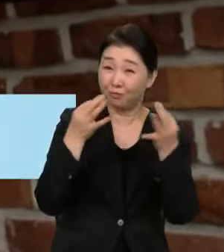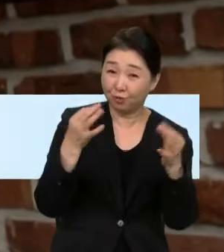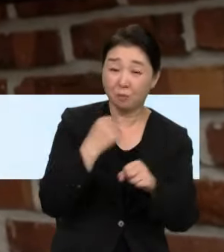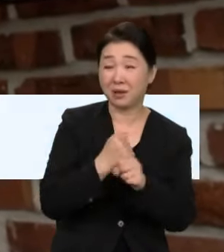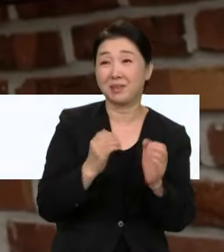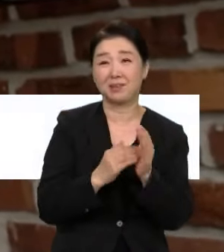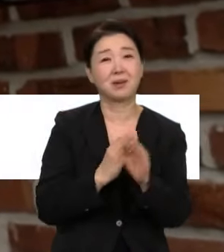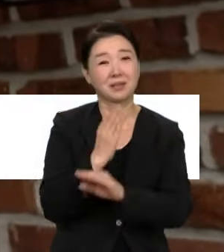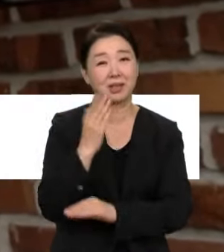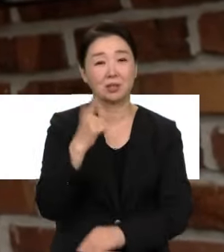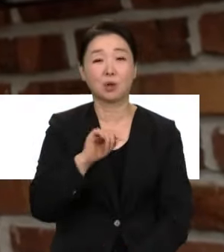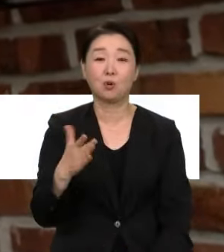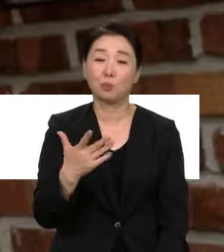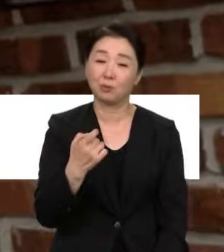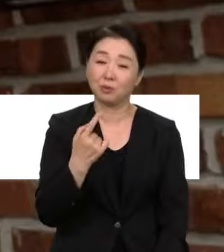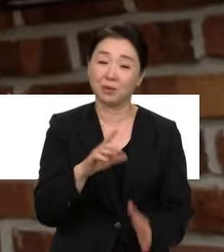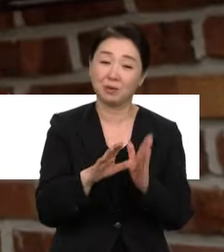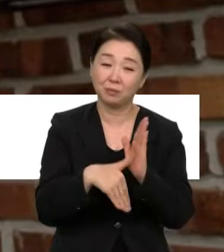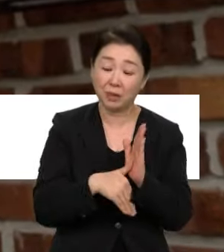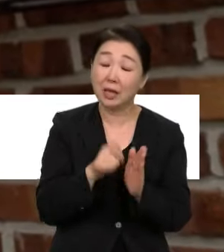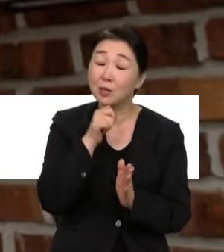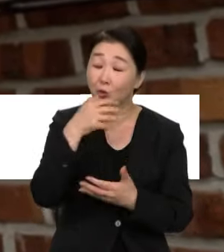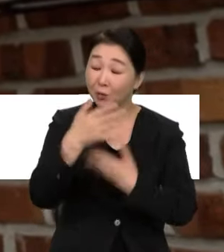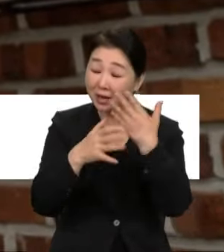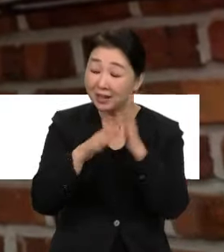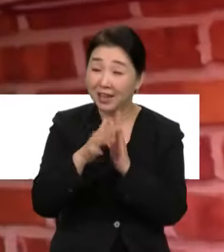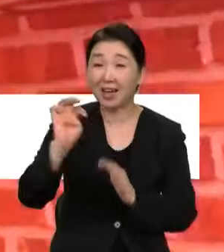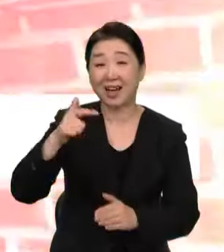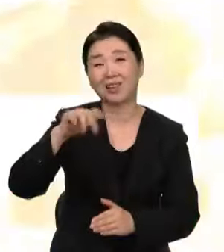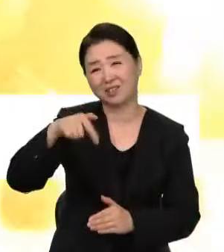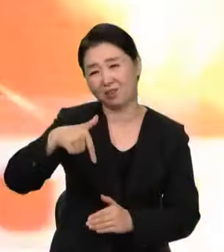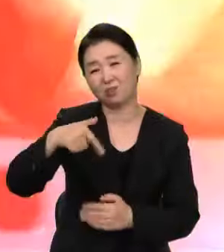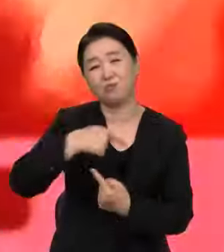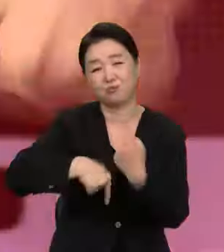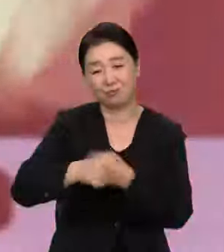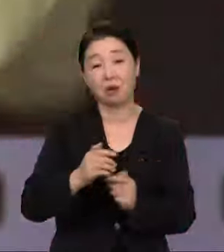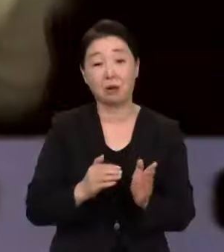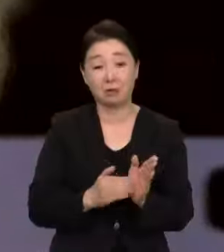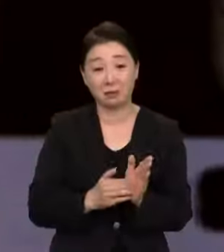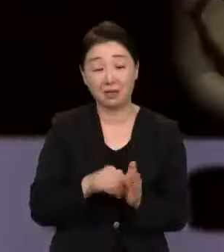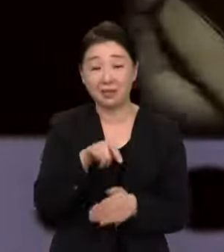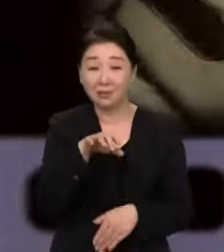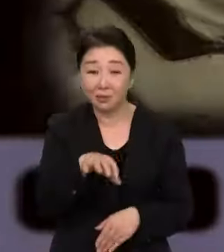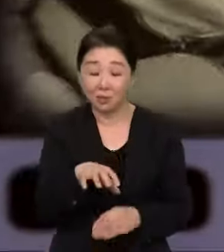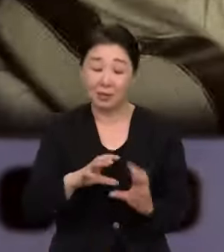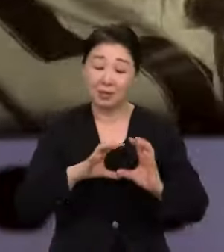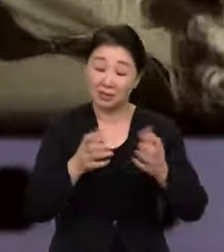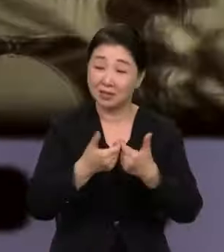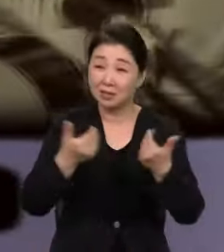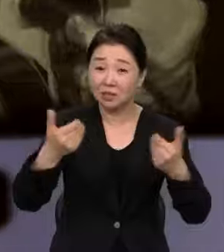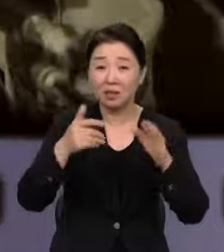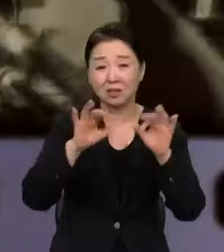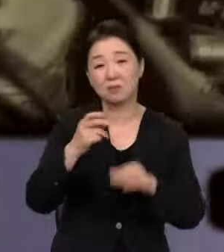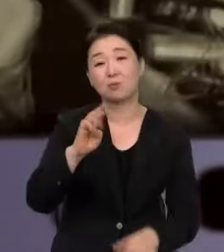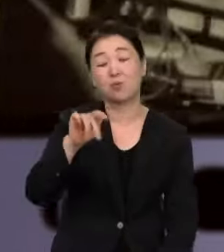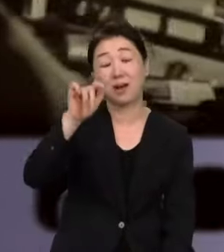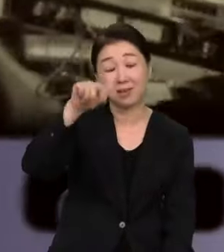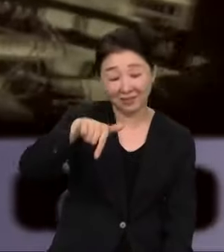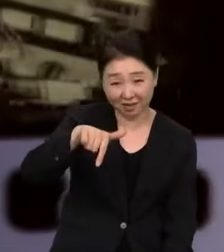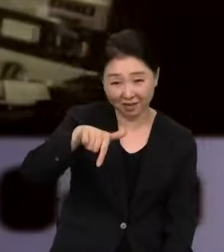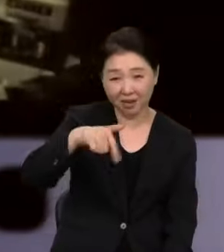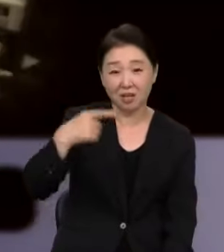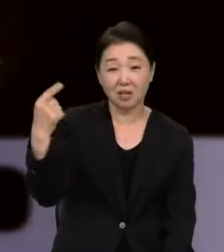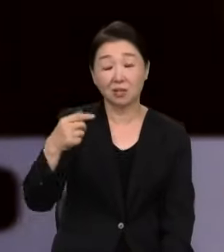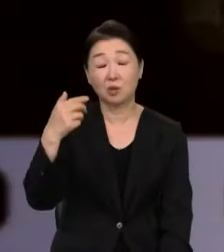넘어 1991년부터는 소극장 학전을 열었습니다. 그곳에선 세상을 떠난 김광석이 1000회의